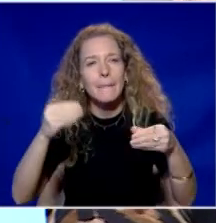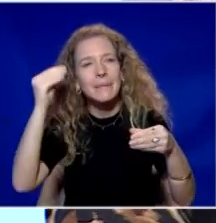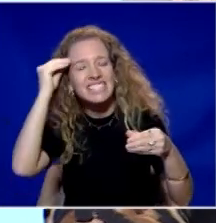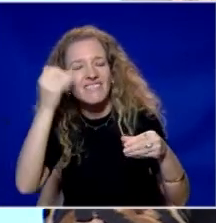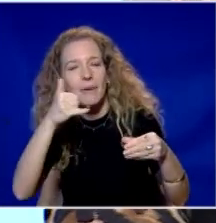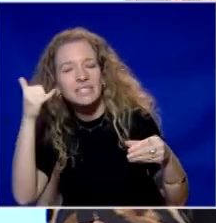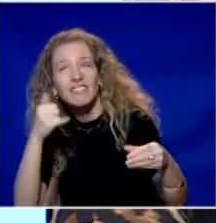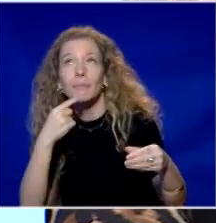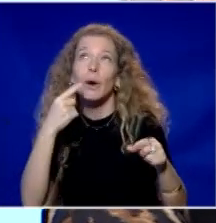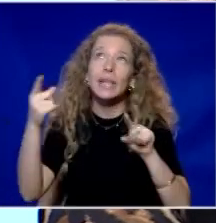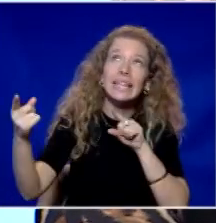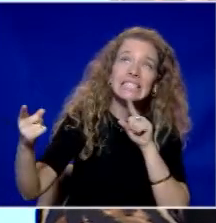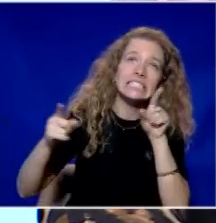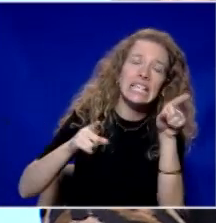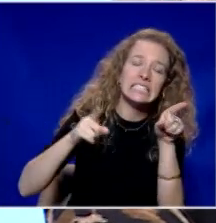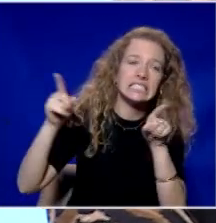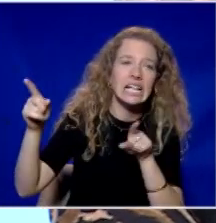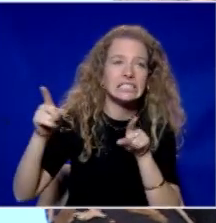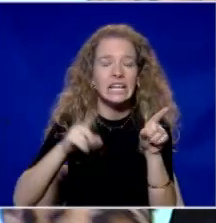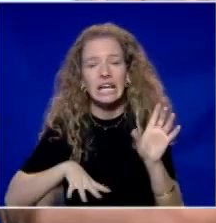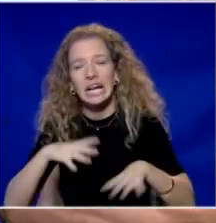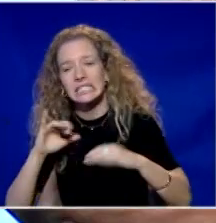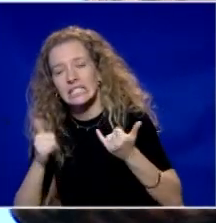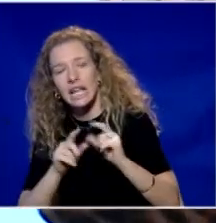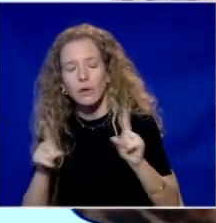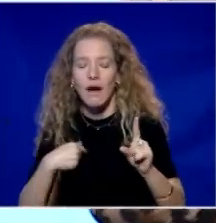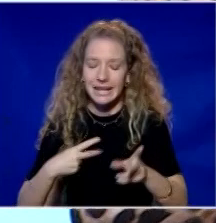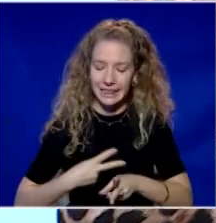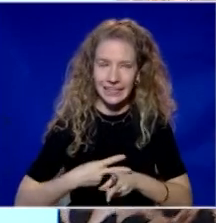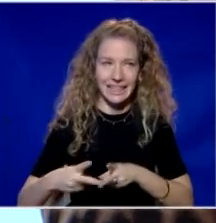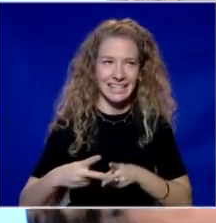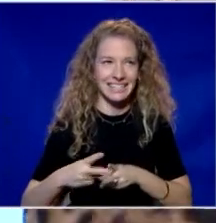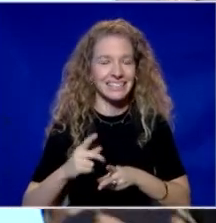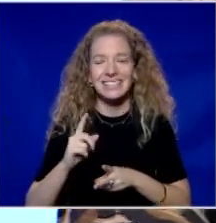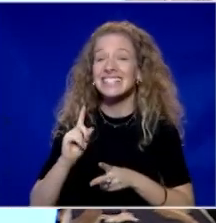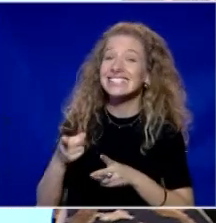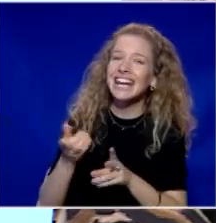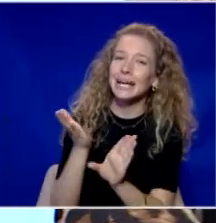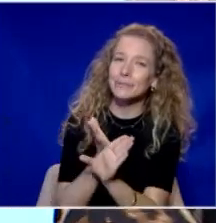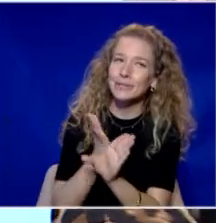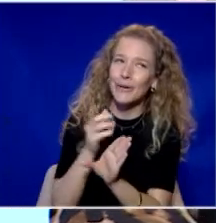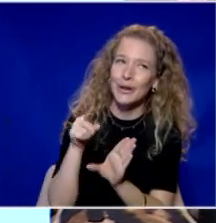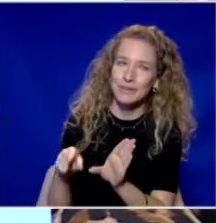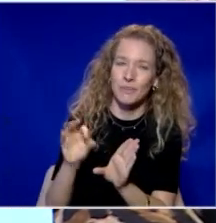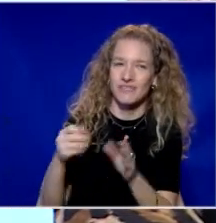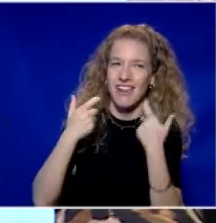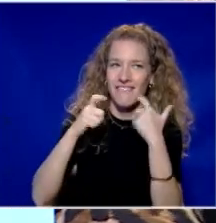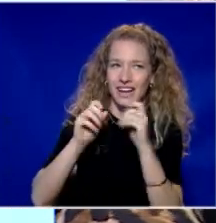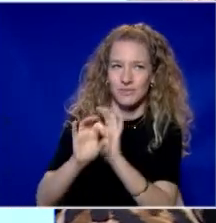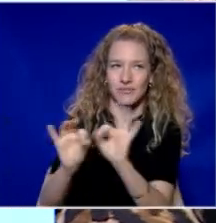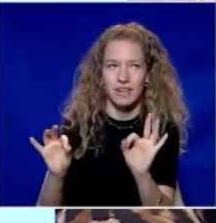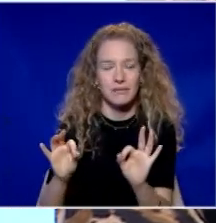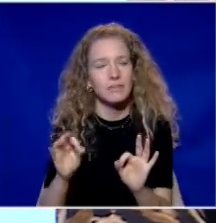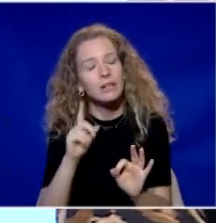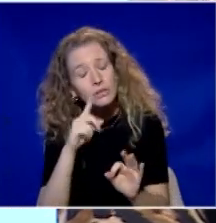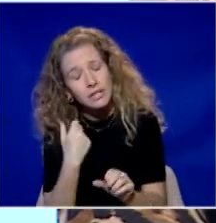זה יבוא. טוב, אתם מבינים, חבר'ה, נכון. אם הוא יכעס ולא יכעס, אני נקי. צריך להציף פה פסיכולוגית ליבי, כדי שתפרט לכם. אני יודע מה שאני עושה, זה